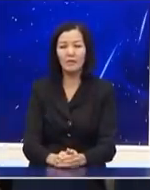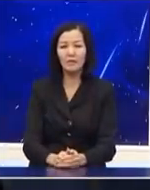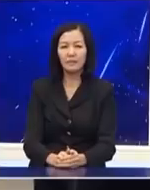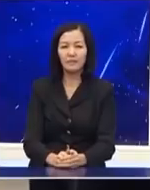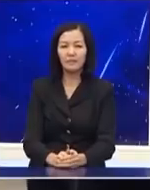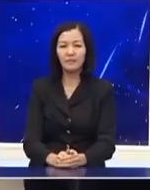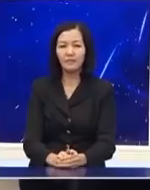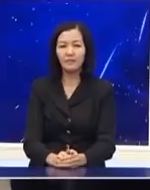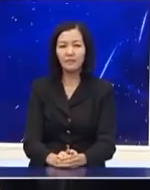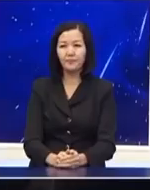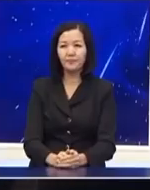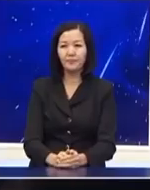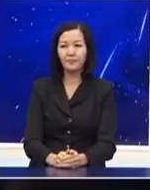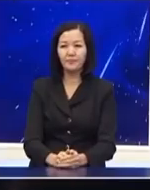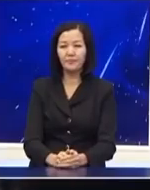танысты.